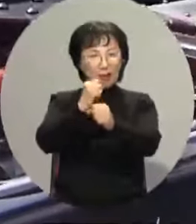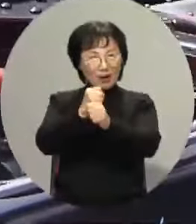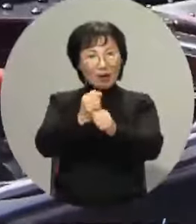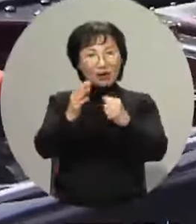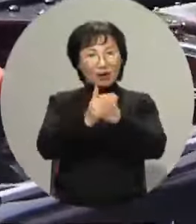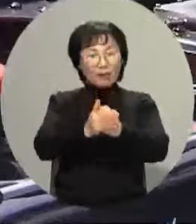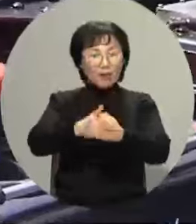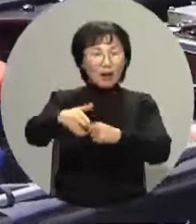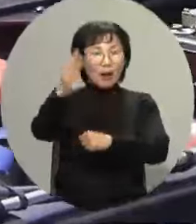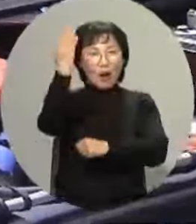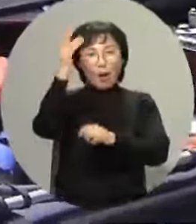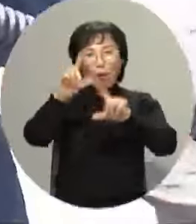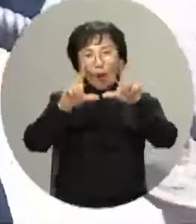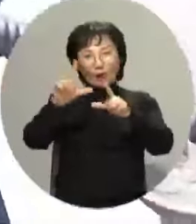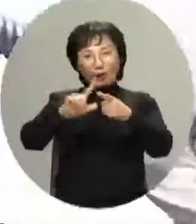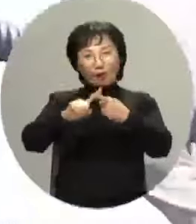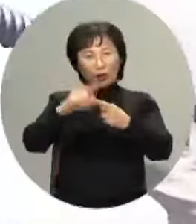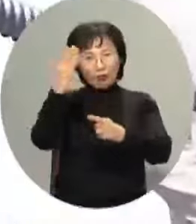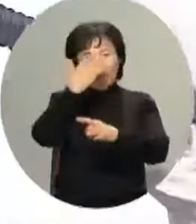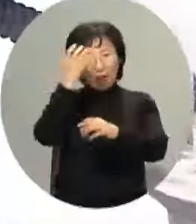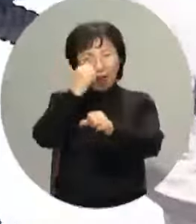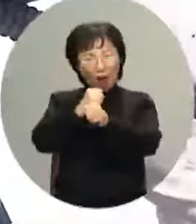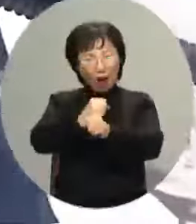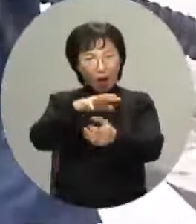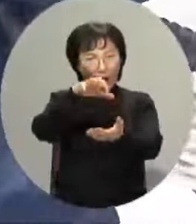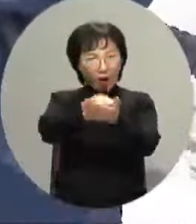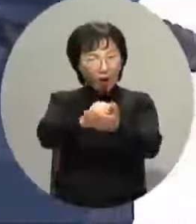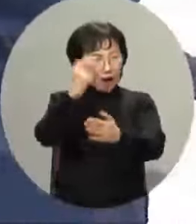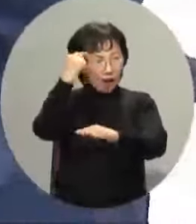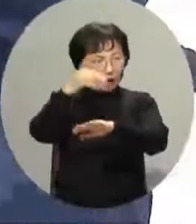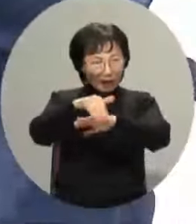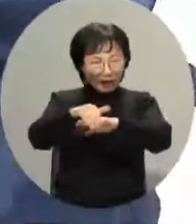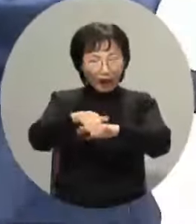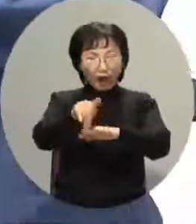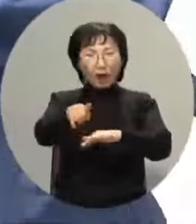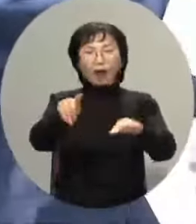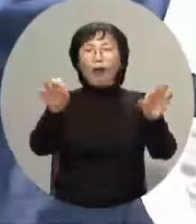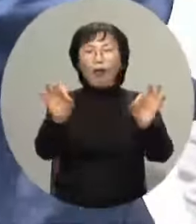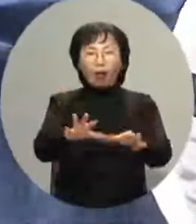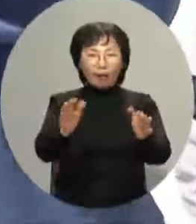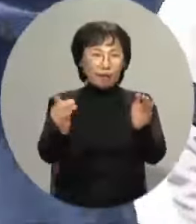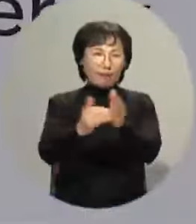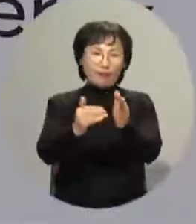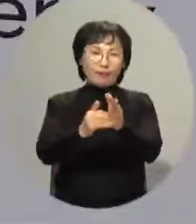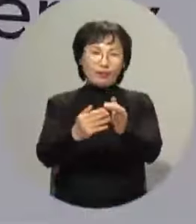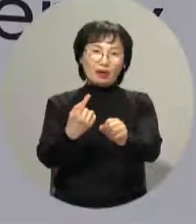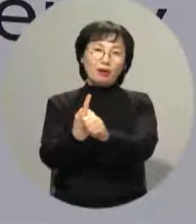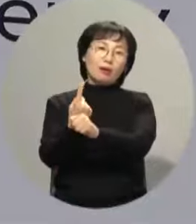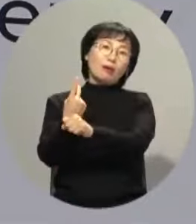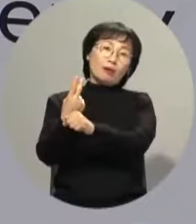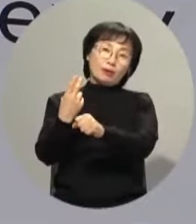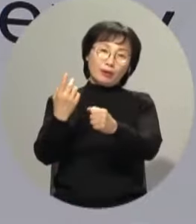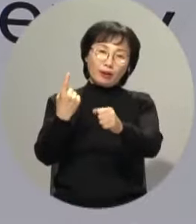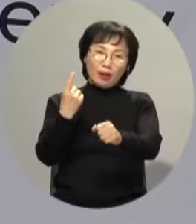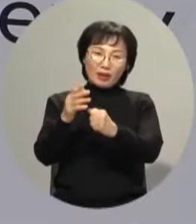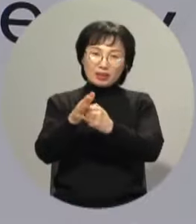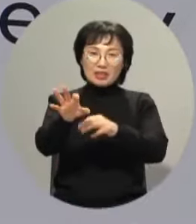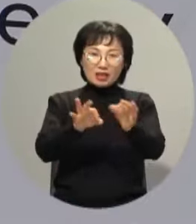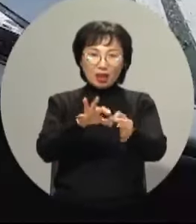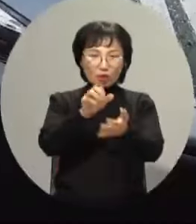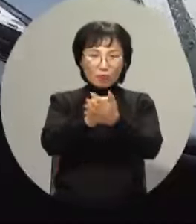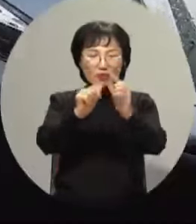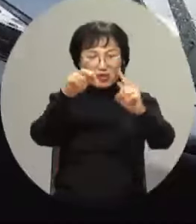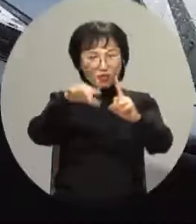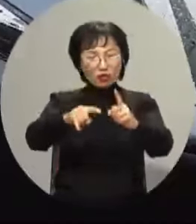친환경 상용차 시장을 선점하나 싶었지만 기대는 그때뿐. 지난해 전 세계 수소차 시장 점유율 1위